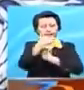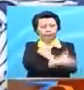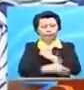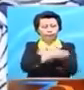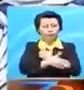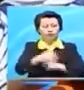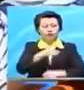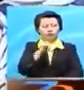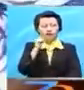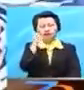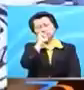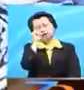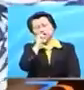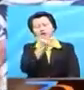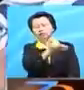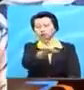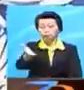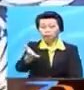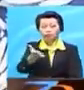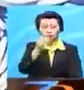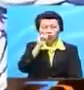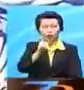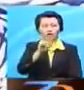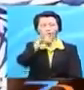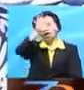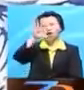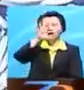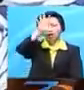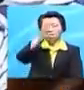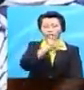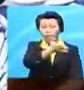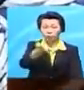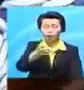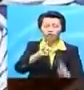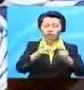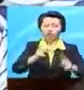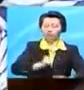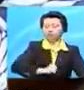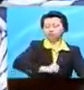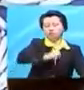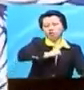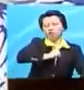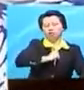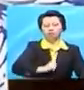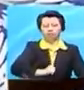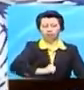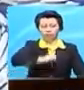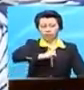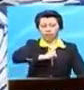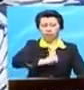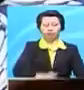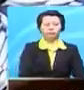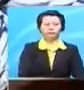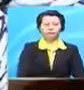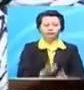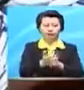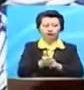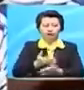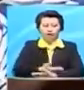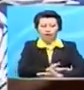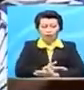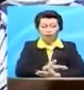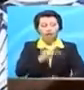dan nyanyian-nyanyian mereka, teriakan-teriakan mereka tentang betapa bangganya ya. Jadi anak-anak muda